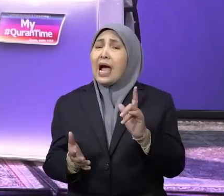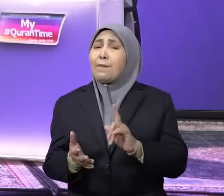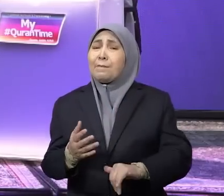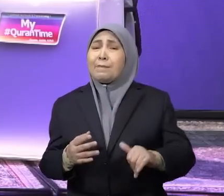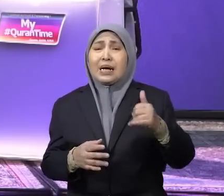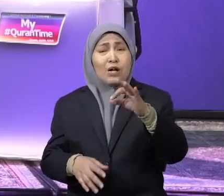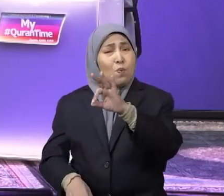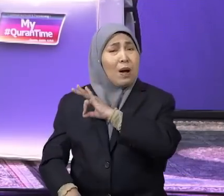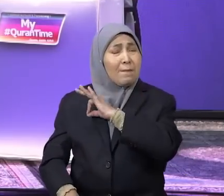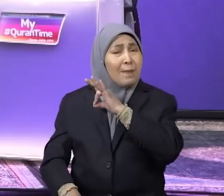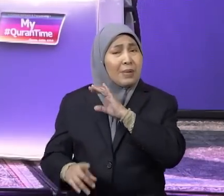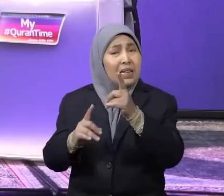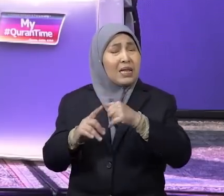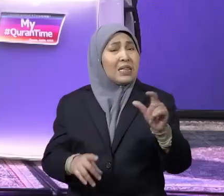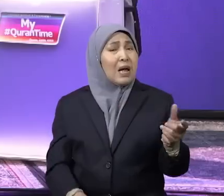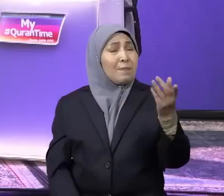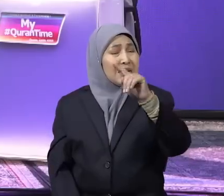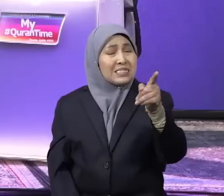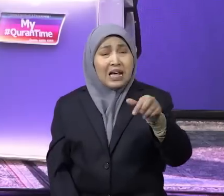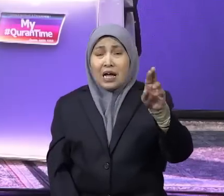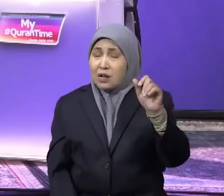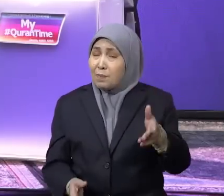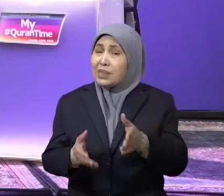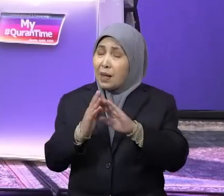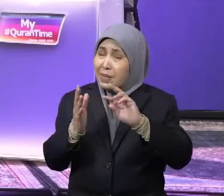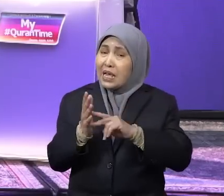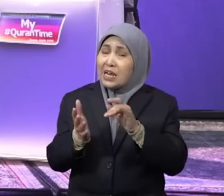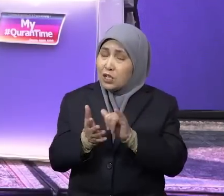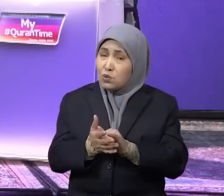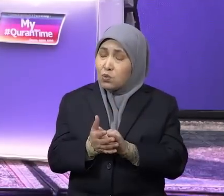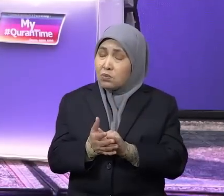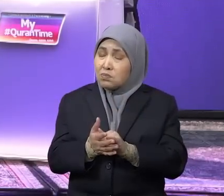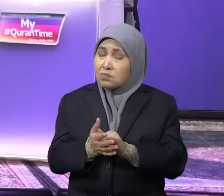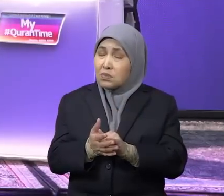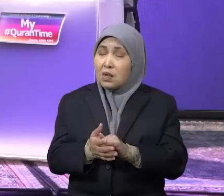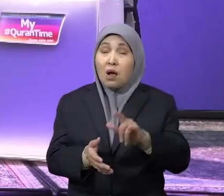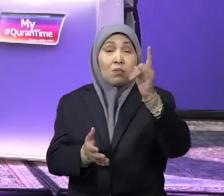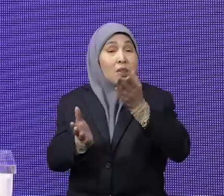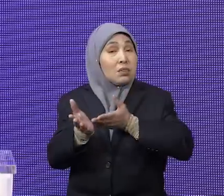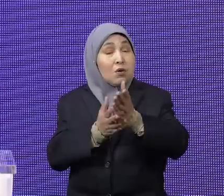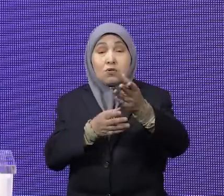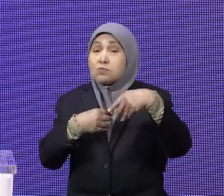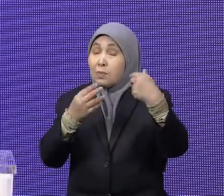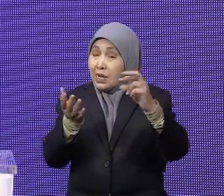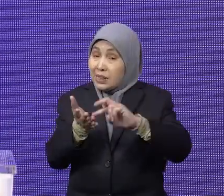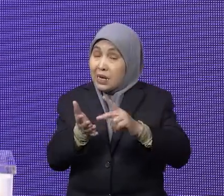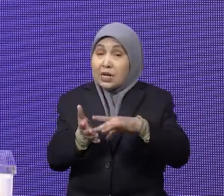apa hikmah daripada bila mana Nabi Zakaria minta daripada Allah petanda tersebut, tuan-tuan? Allah terus memberikan petanda tersebut